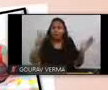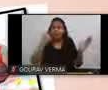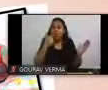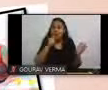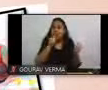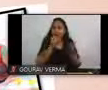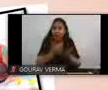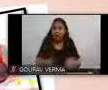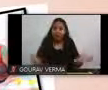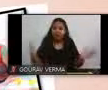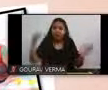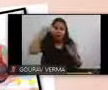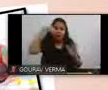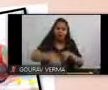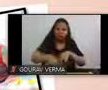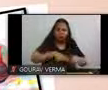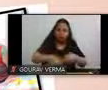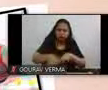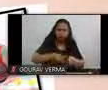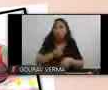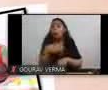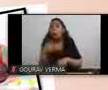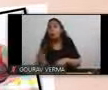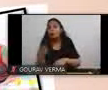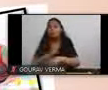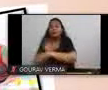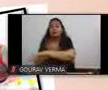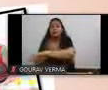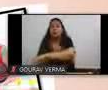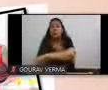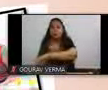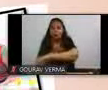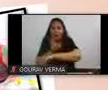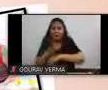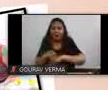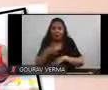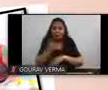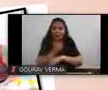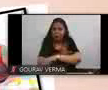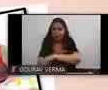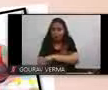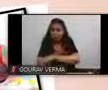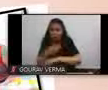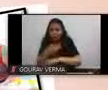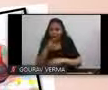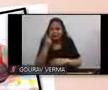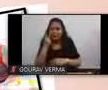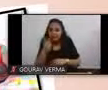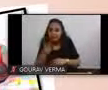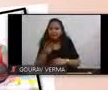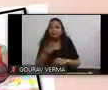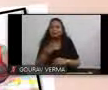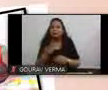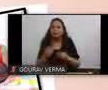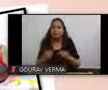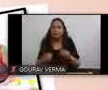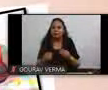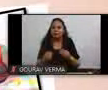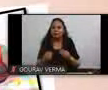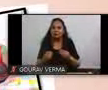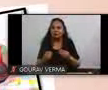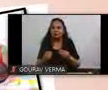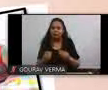him, how much he's enjoying. The above one, there is a horse, there is a hand puppet. वो किसी